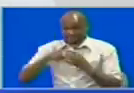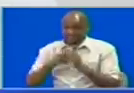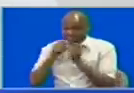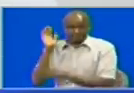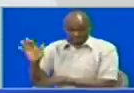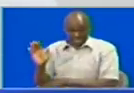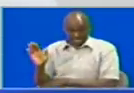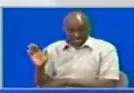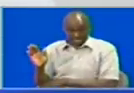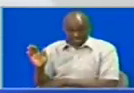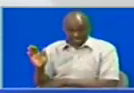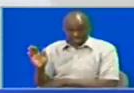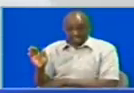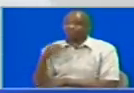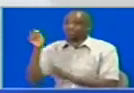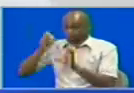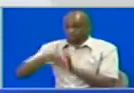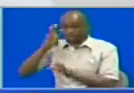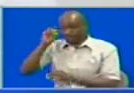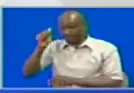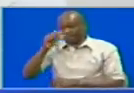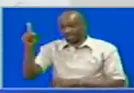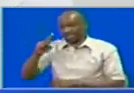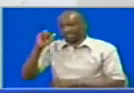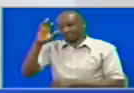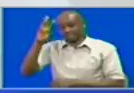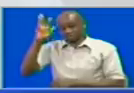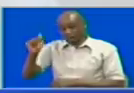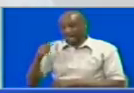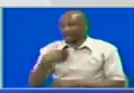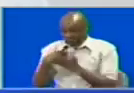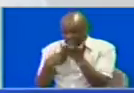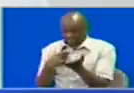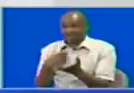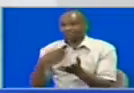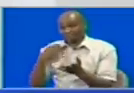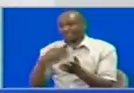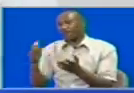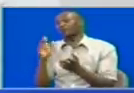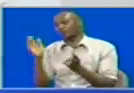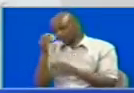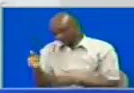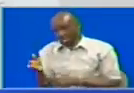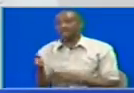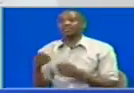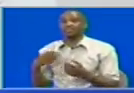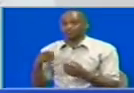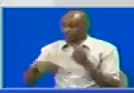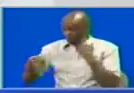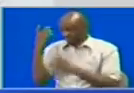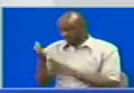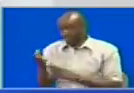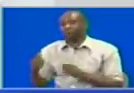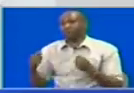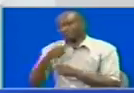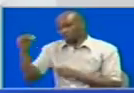Maziwa. Na nipo wa join Maziwa. Kulikuwa na hii challenge kama ndio hii Go TV sasa. Naam.